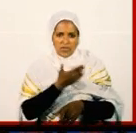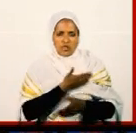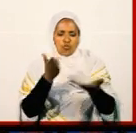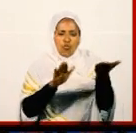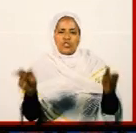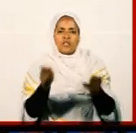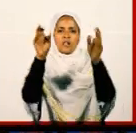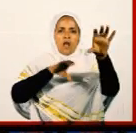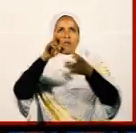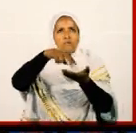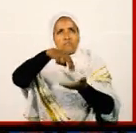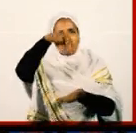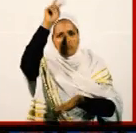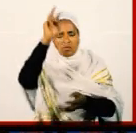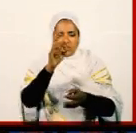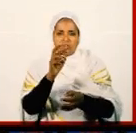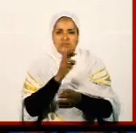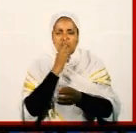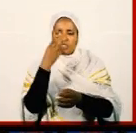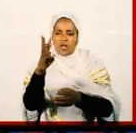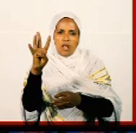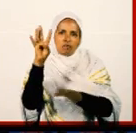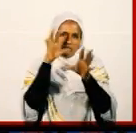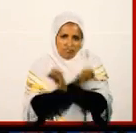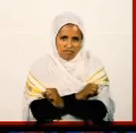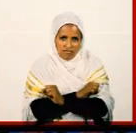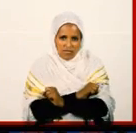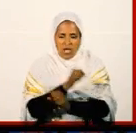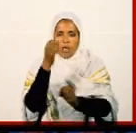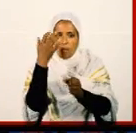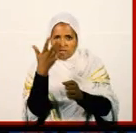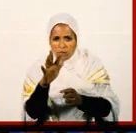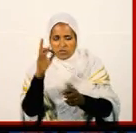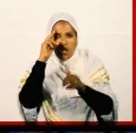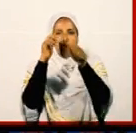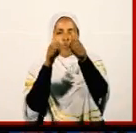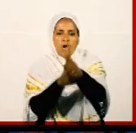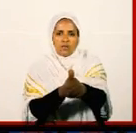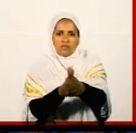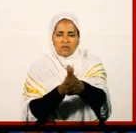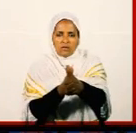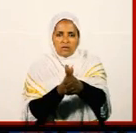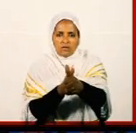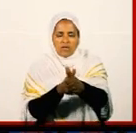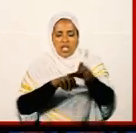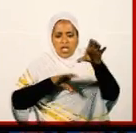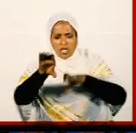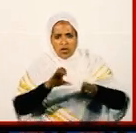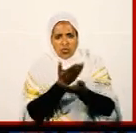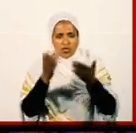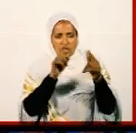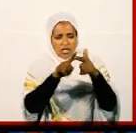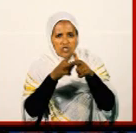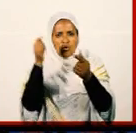አድርጋ ተነስታለች አርጋለች። ሱባኤው በ14 አብቅቷል። በ15 ያው ሐዋርያት ያው የተደረገው ነገር